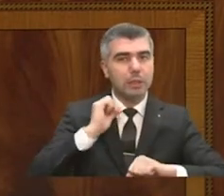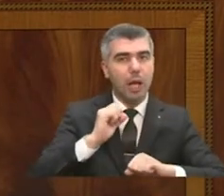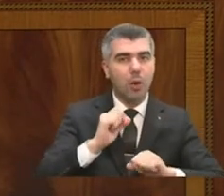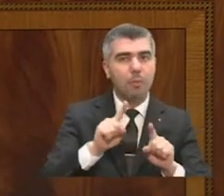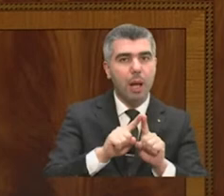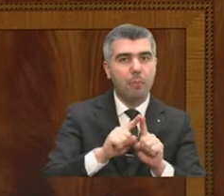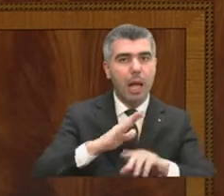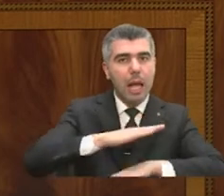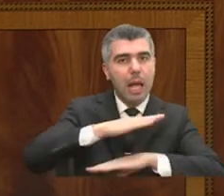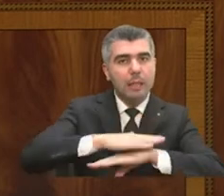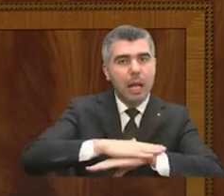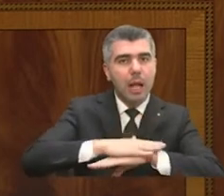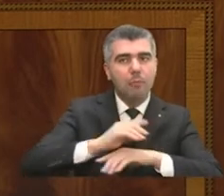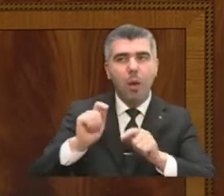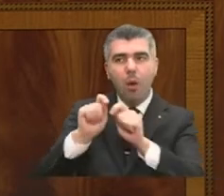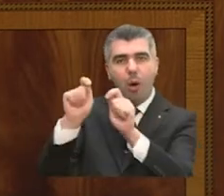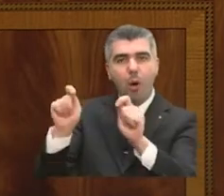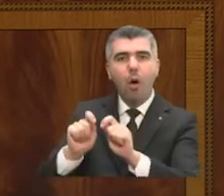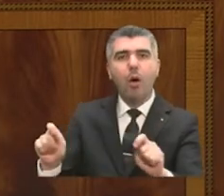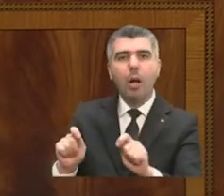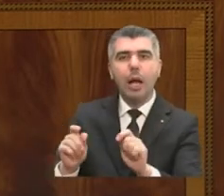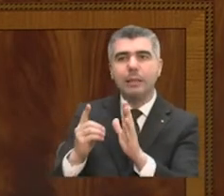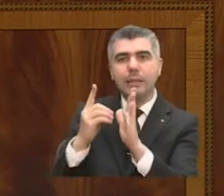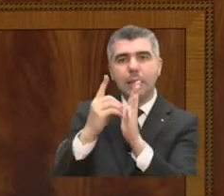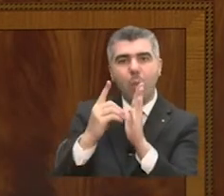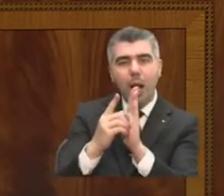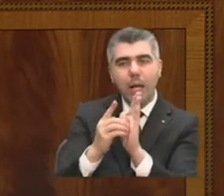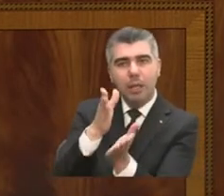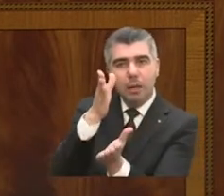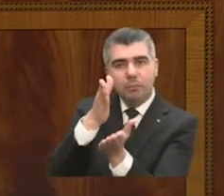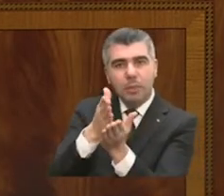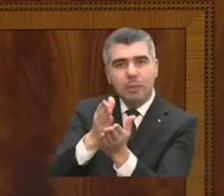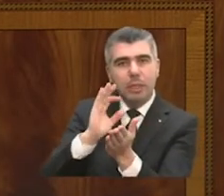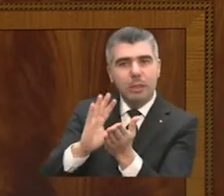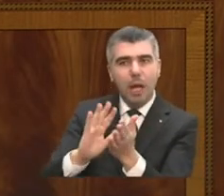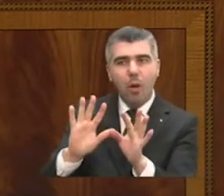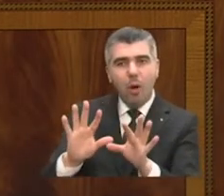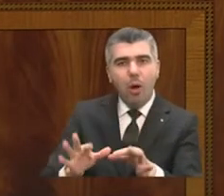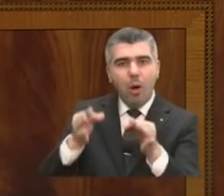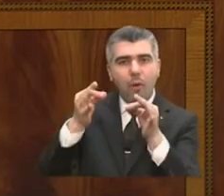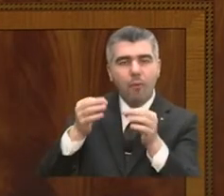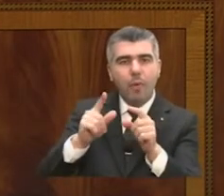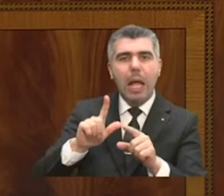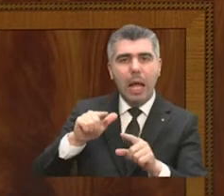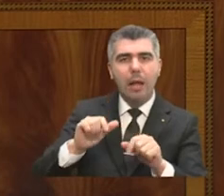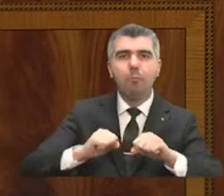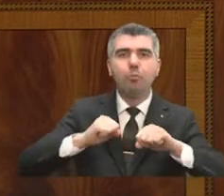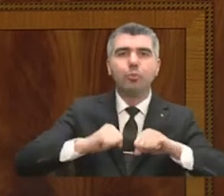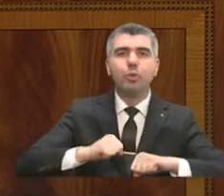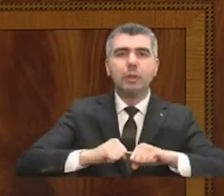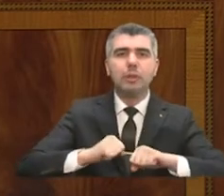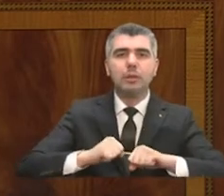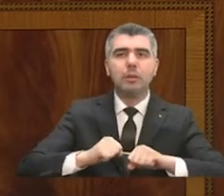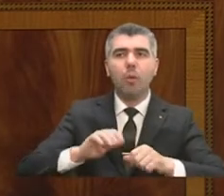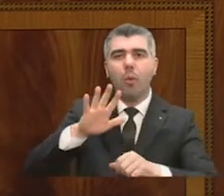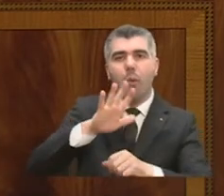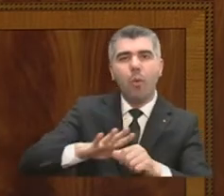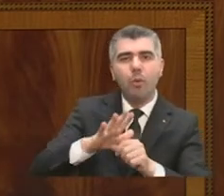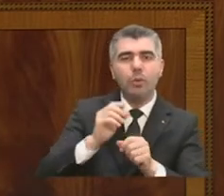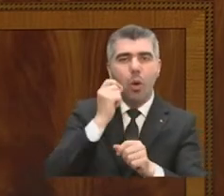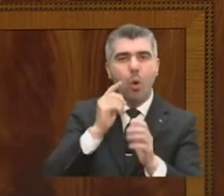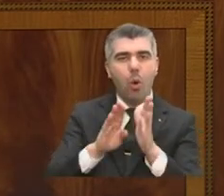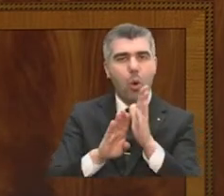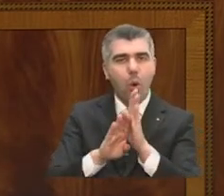de 2011 qui a consolidé l'état de droit, la démocratie et qui a mis en place